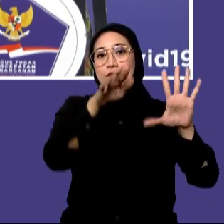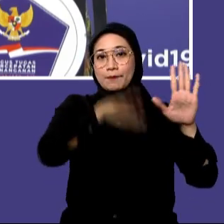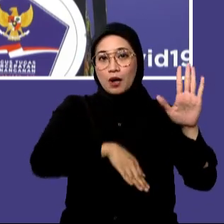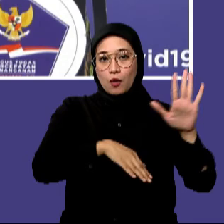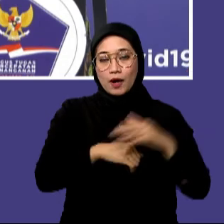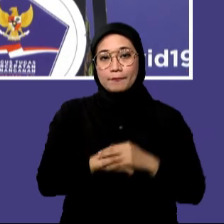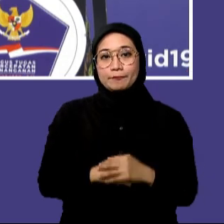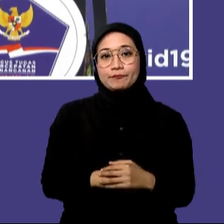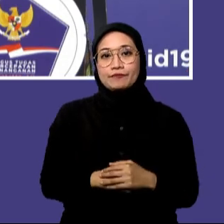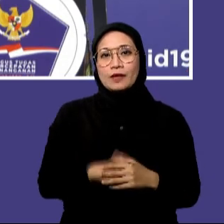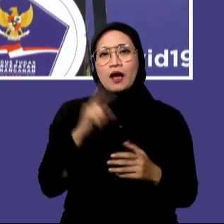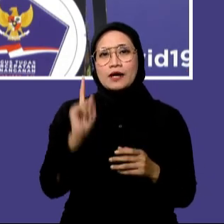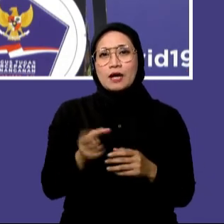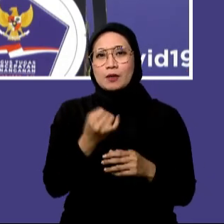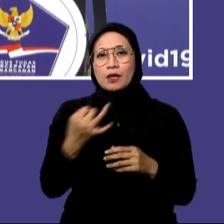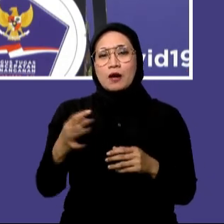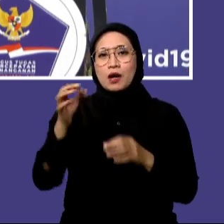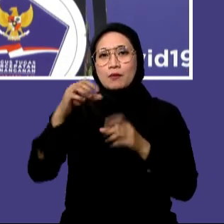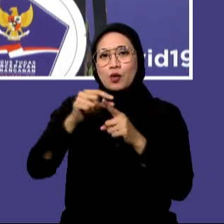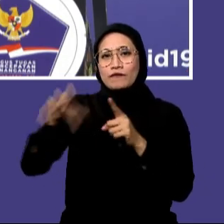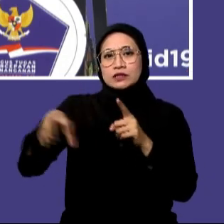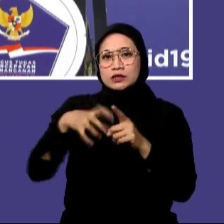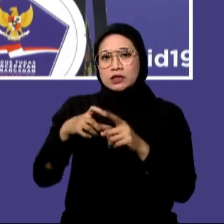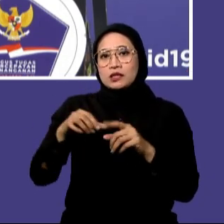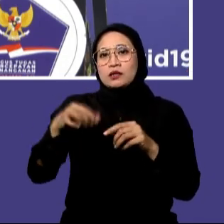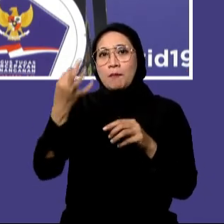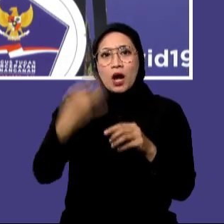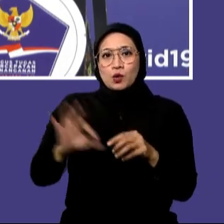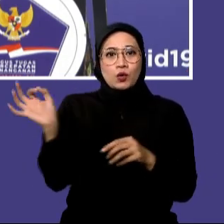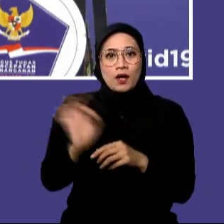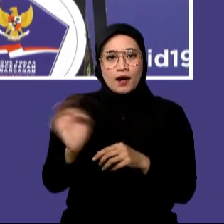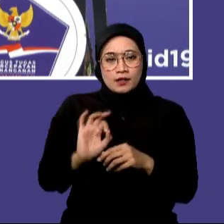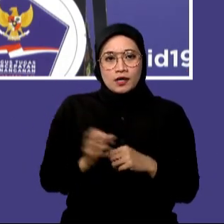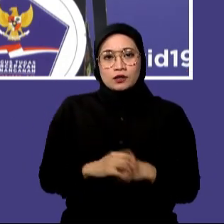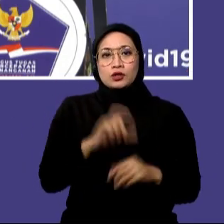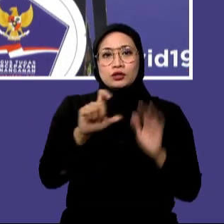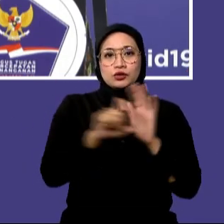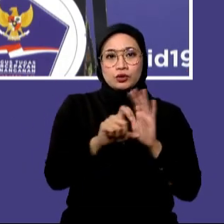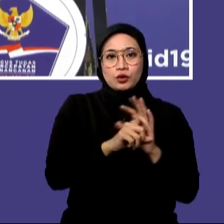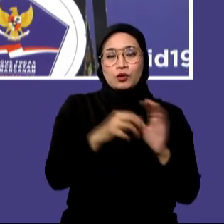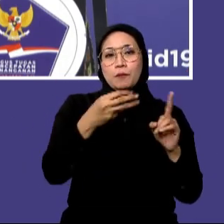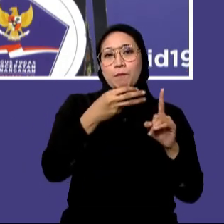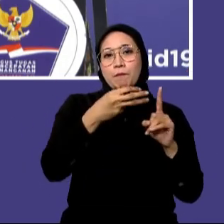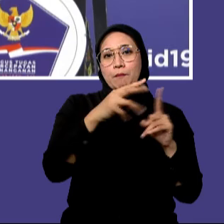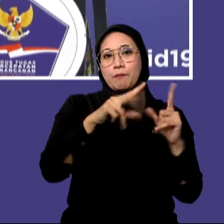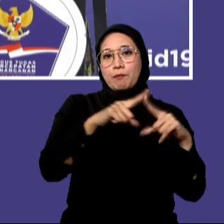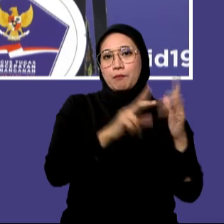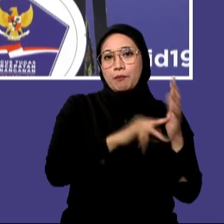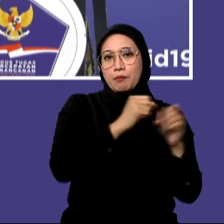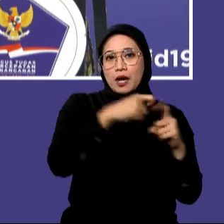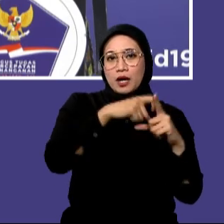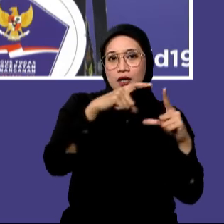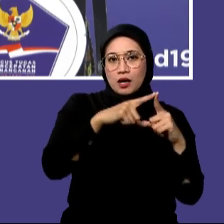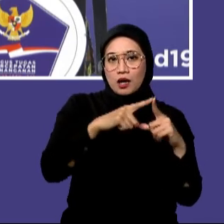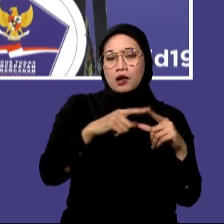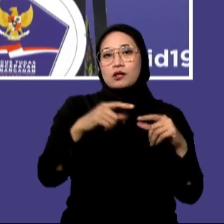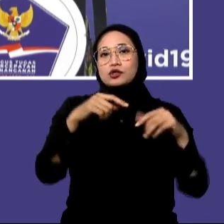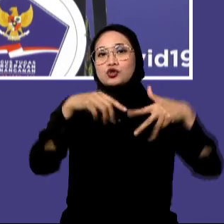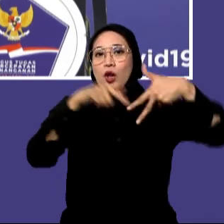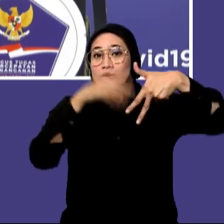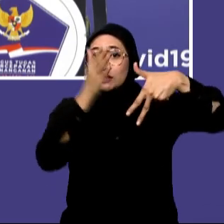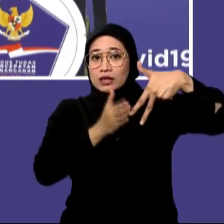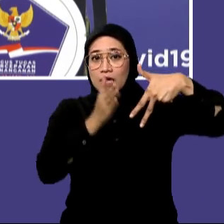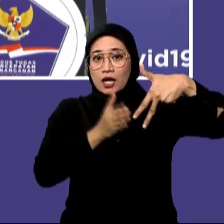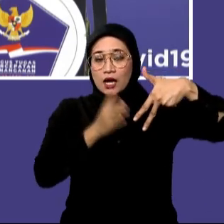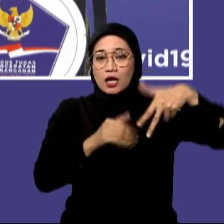sama sekali, diantaranya adalah Bangka Belitung, Kalimantan Barat, Kepulauan Riau, Sulawesi Tengah,